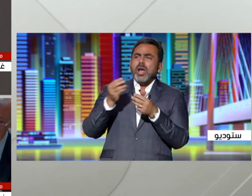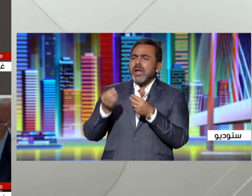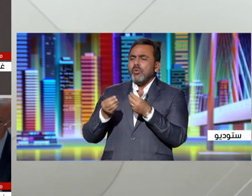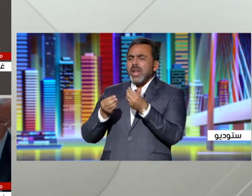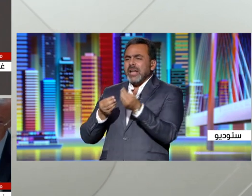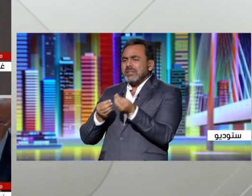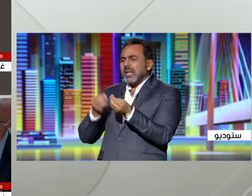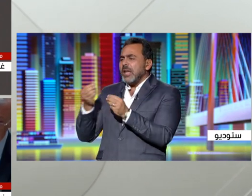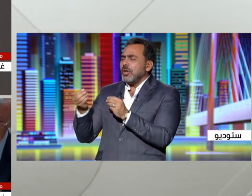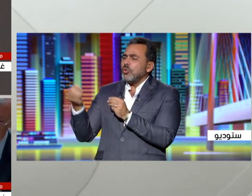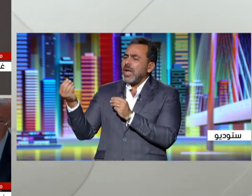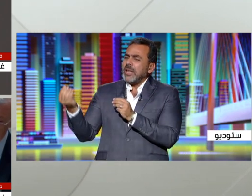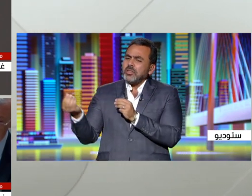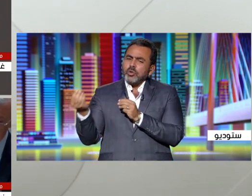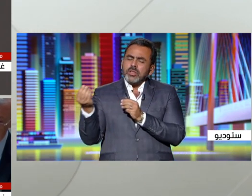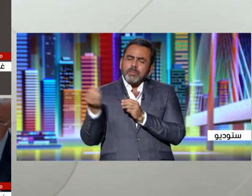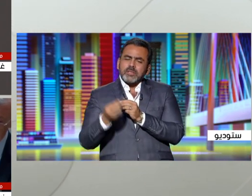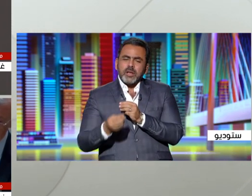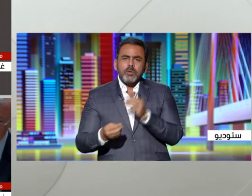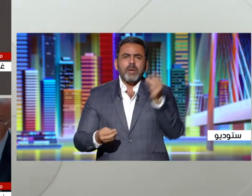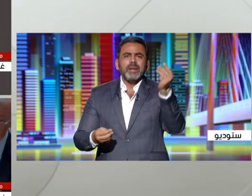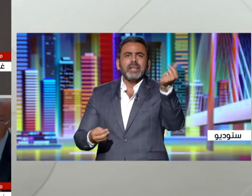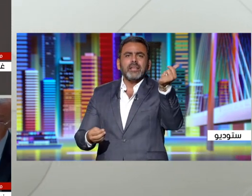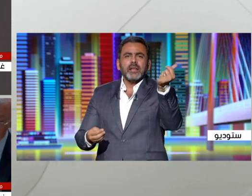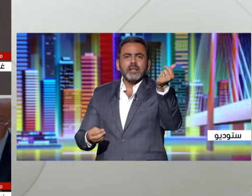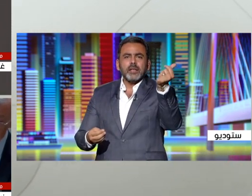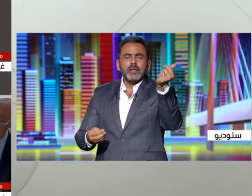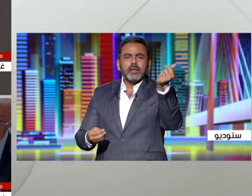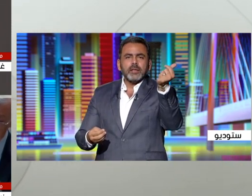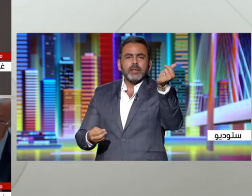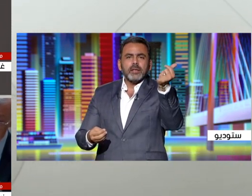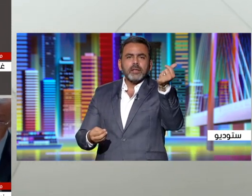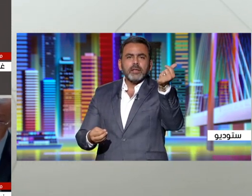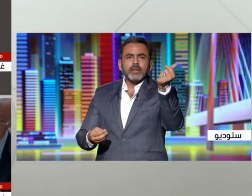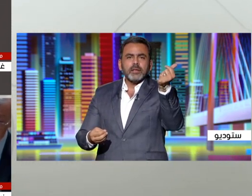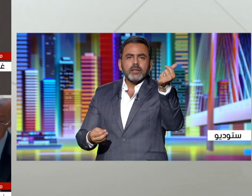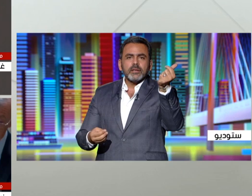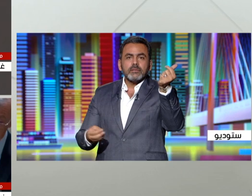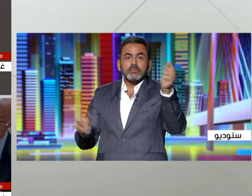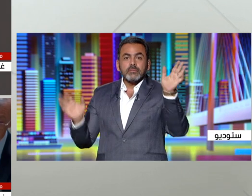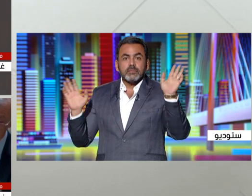لمن يحاول حتى انه يعدي قدام اسرائيل ويعمل كده